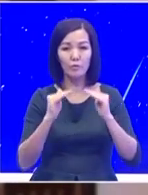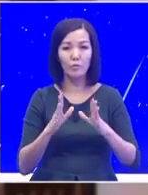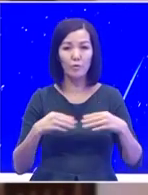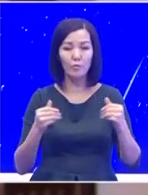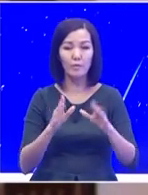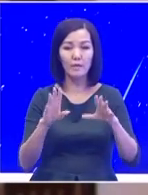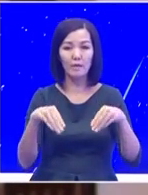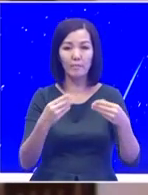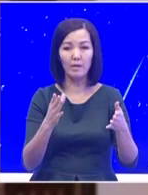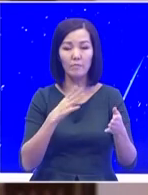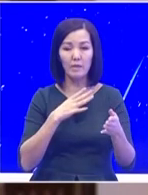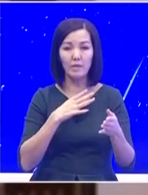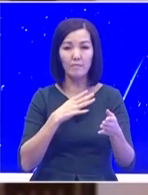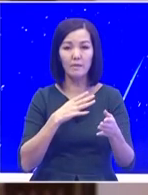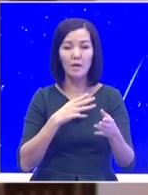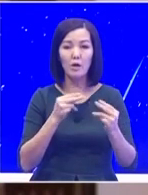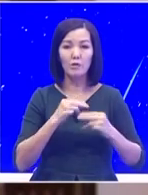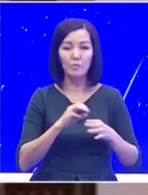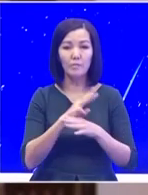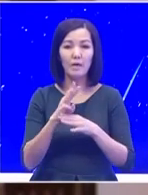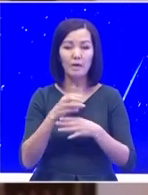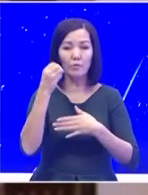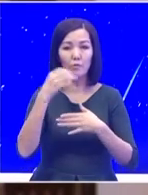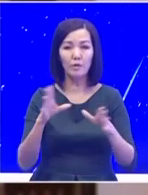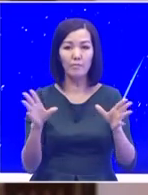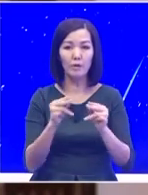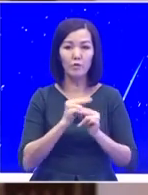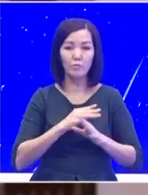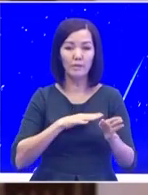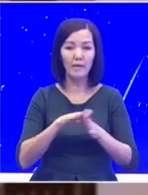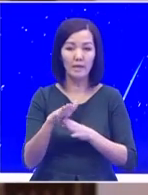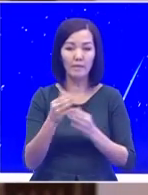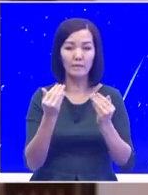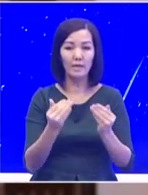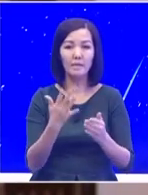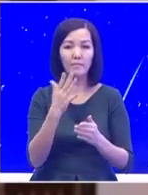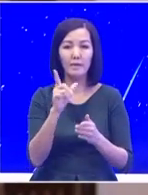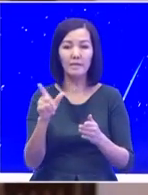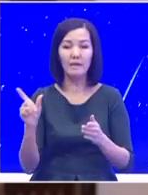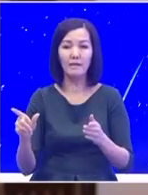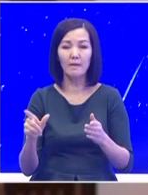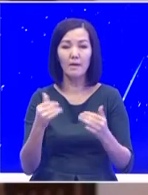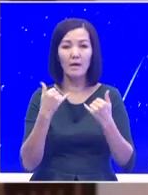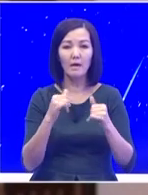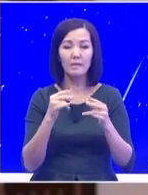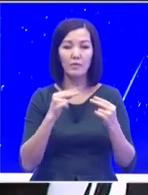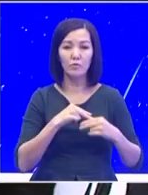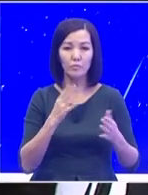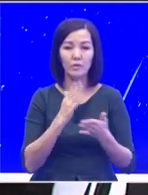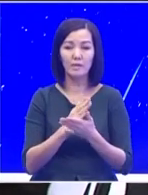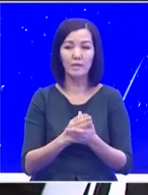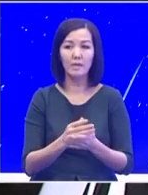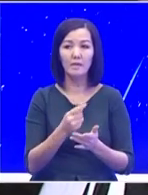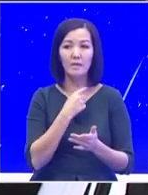таратып жатырмыз. Сонымен қатар біз жұмыспен қамту орталығымен де бірлесіп жұмыс істейміз. Қазір 5 адам біздің асханада жұмыс істейді.